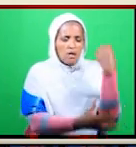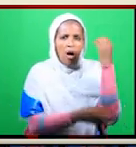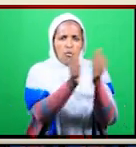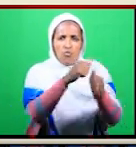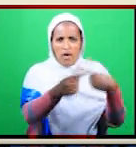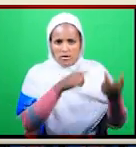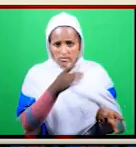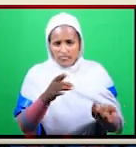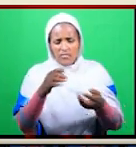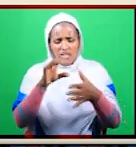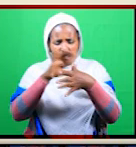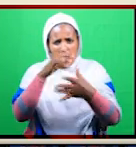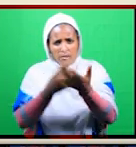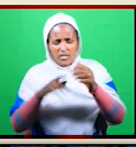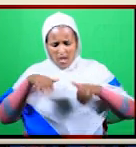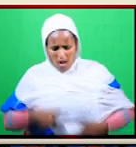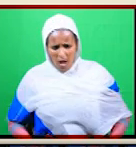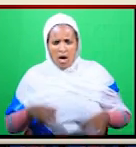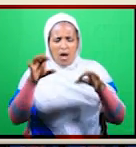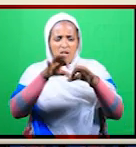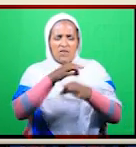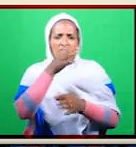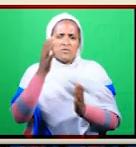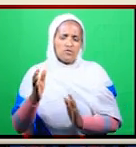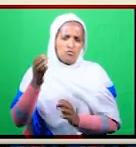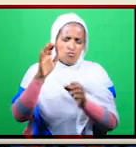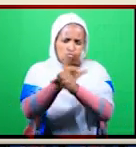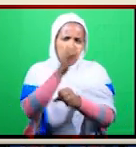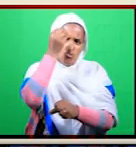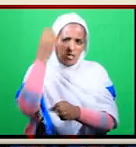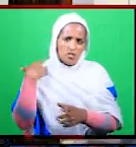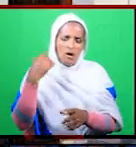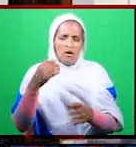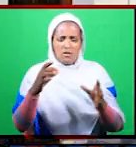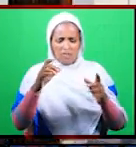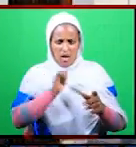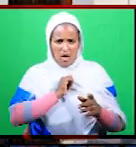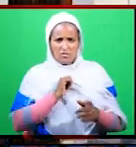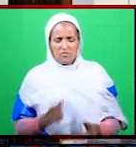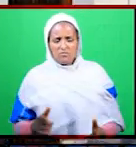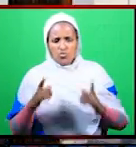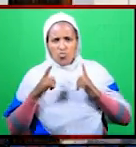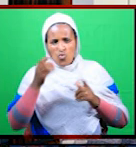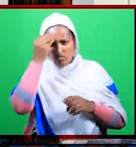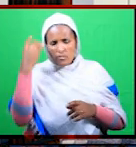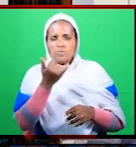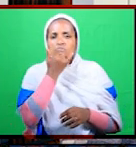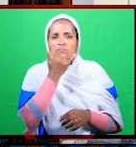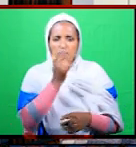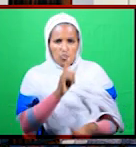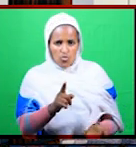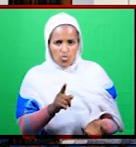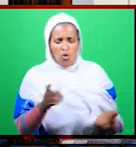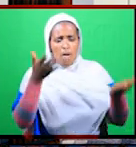እና ስለዚህ ሁል ጊዜ ለስጋ ብቻ ያን ያህል መድከም፣ ነብስን ግን ሙሉ በሙሉ መርሳት፣ ሰብአዊ ማንነትን መዘንጋት